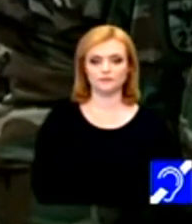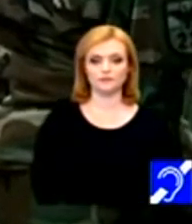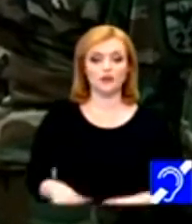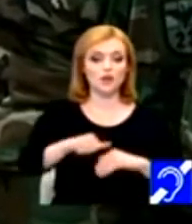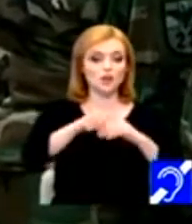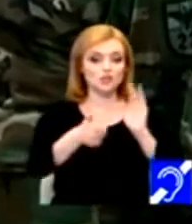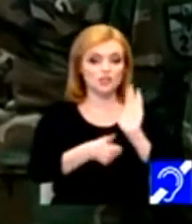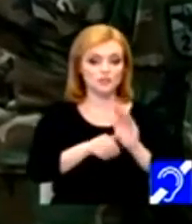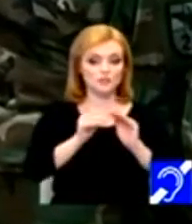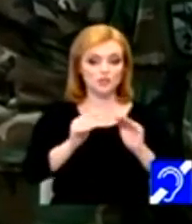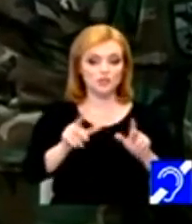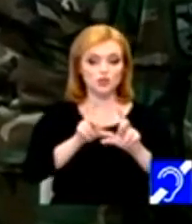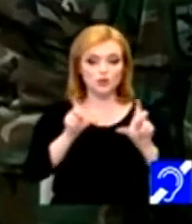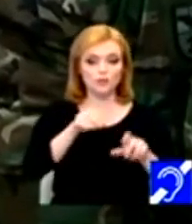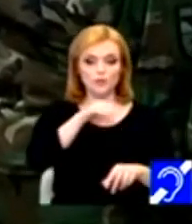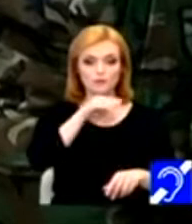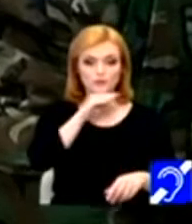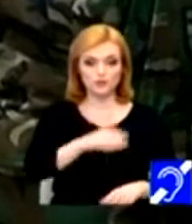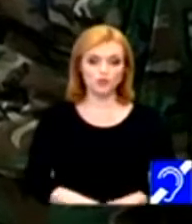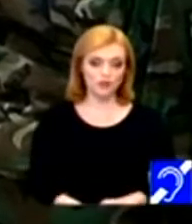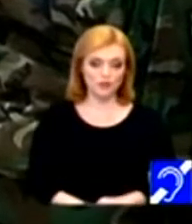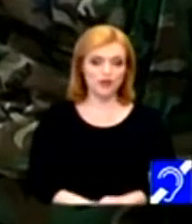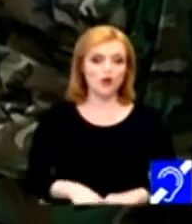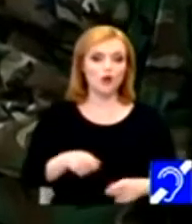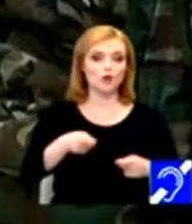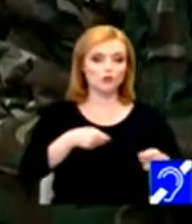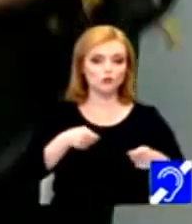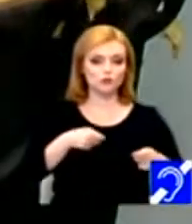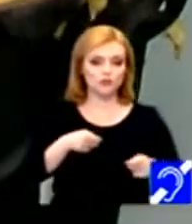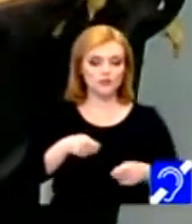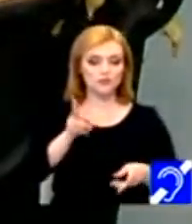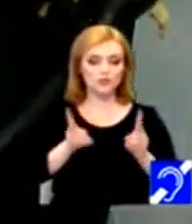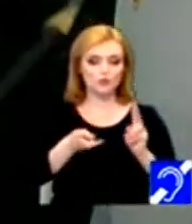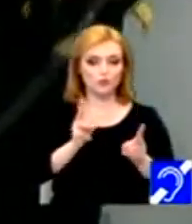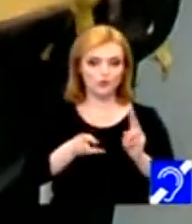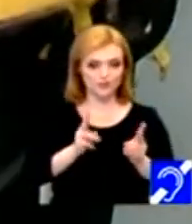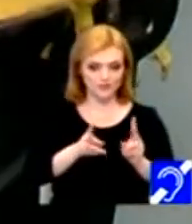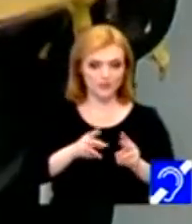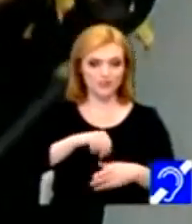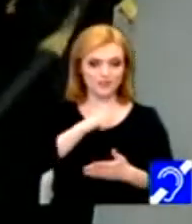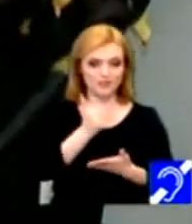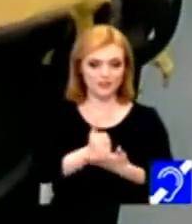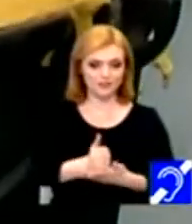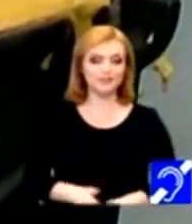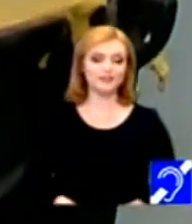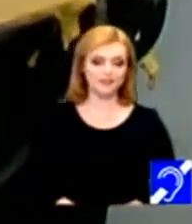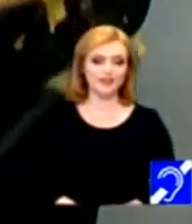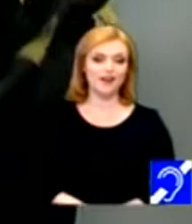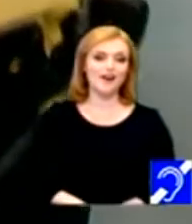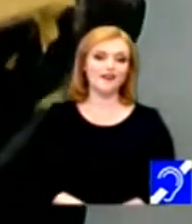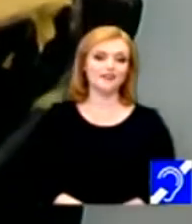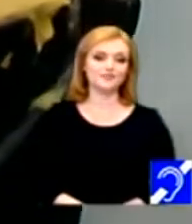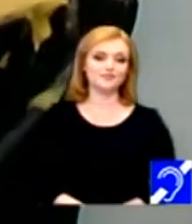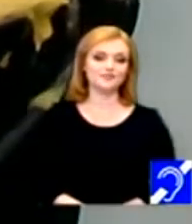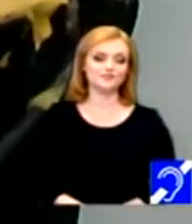Șaisprezece elevi de la școlile profesionale, coordonați de un șef bucătar, au pregătit un prânz pentru militarii de la Batalionul 22 de